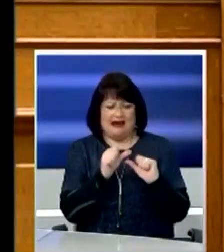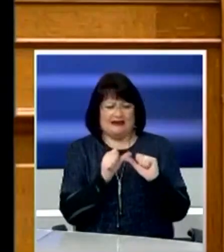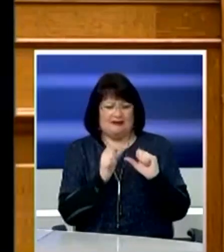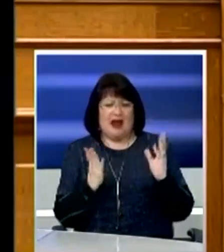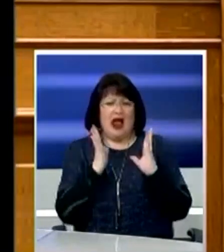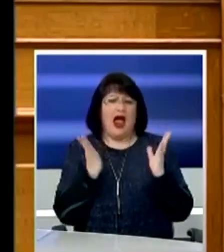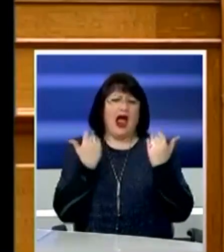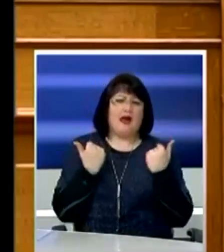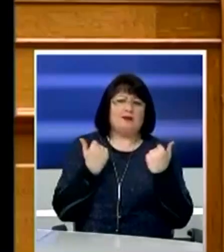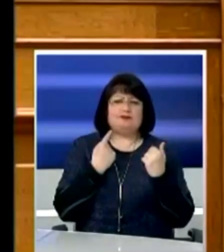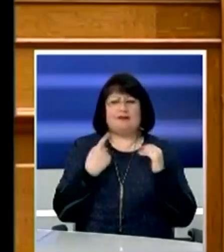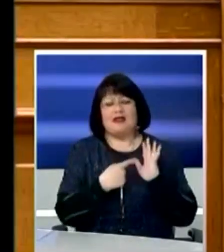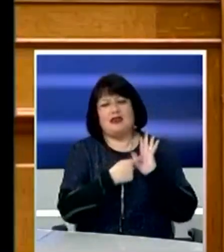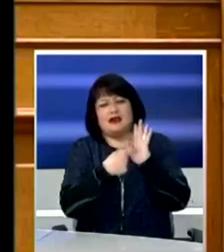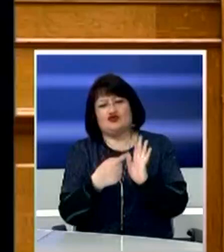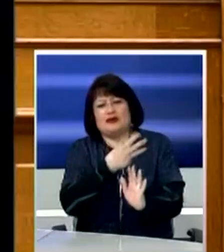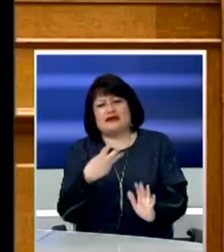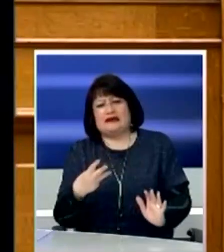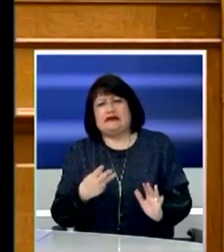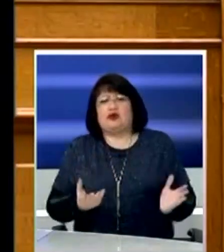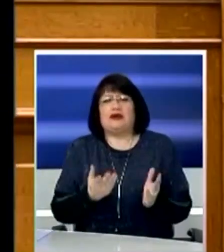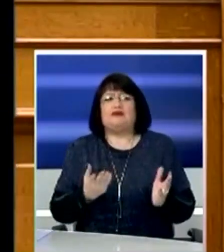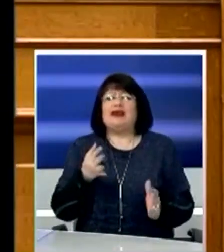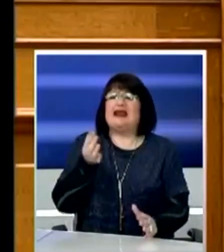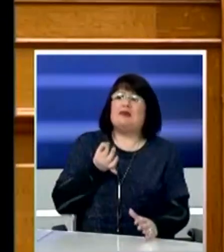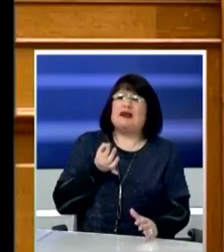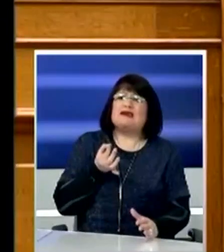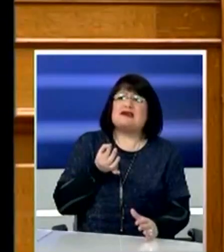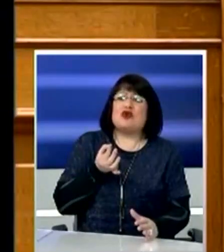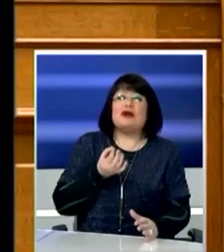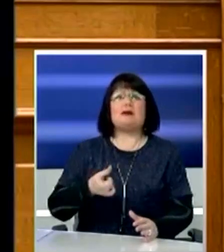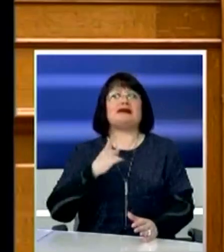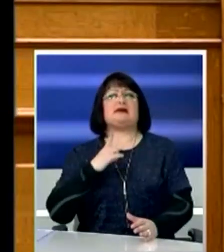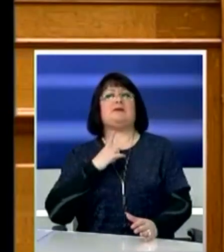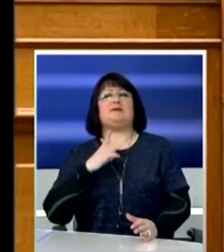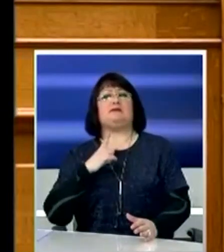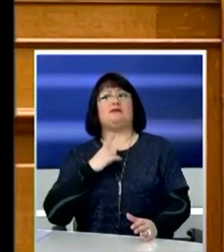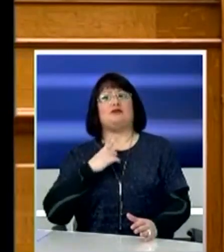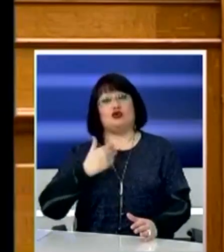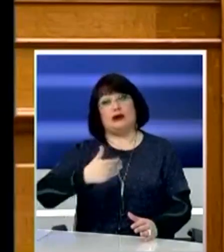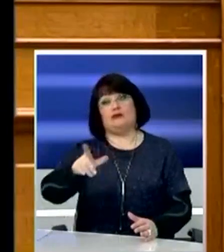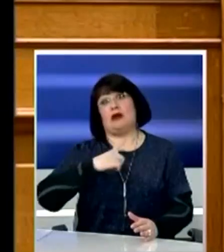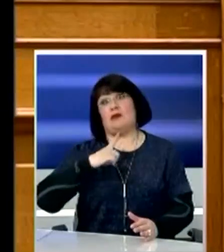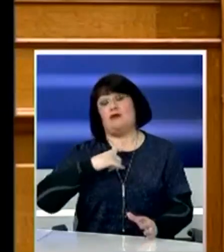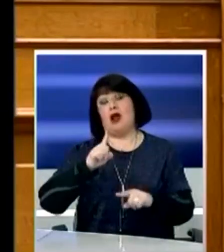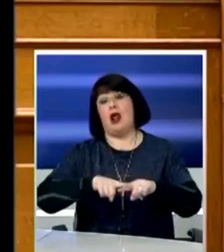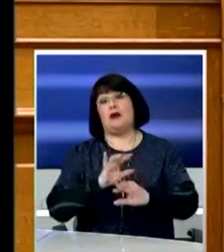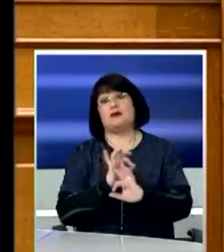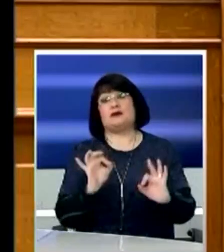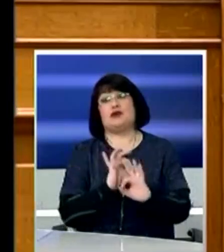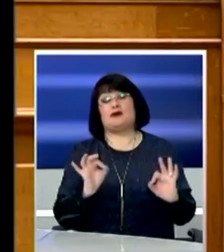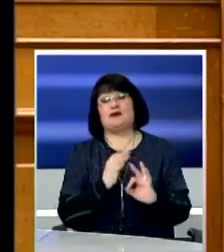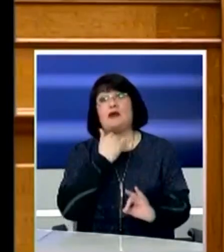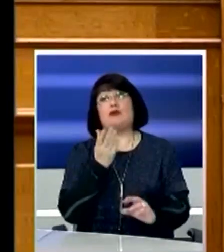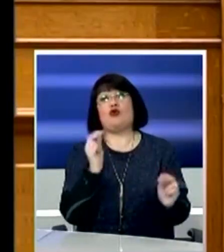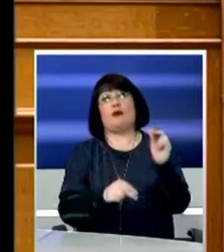κάνουμε θα φανούμε δήθεν, πώς το είπατε, προβλέψιμοι. Ότι είμαστε προβλέψιμοι, άρα δεν μπορούμε να